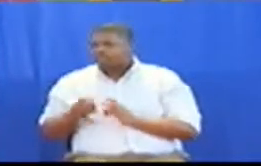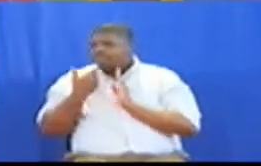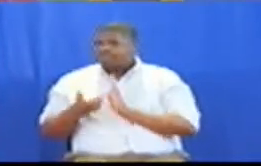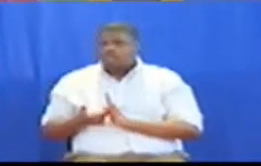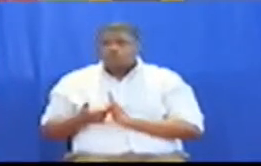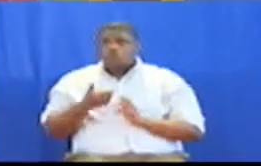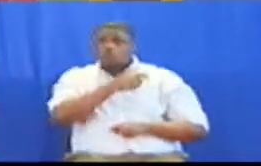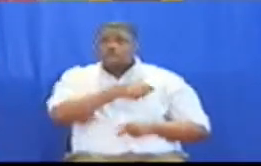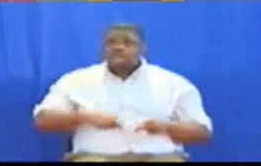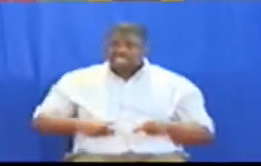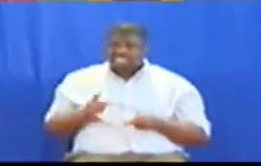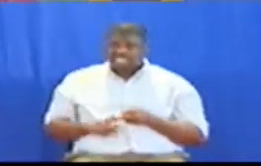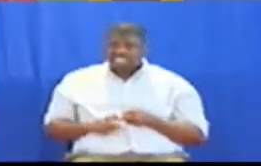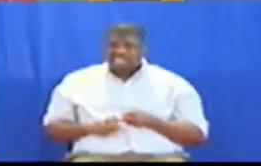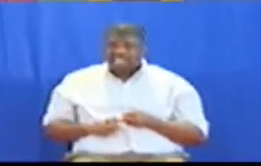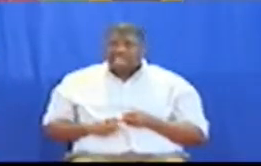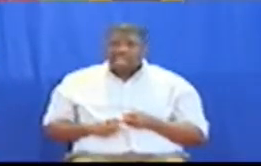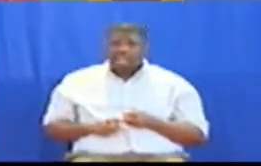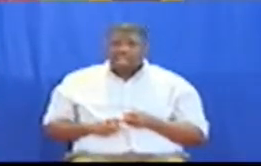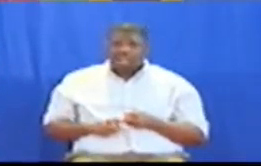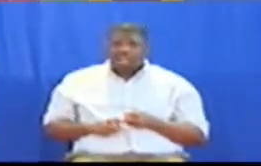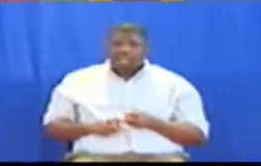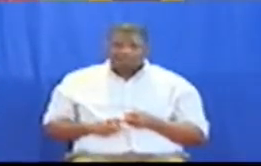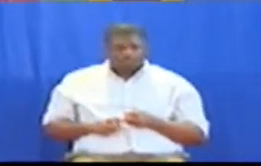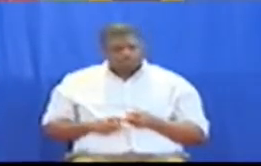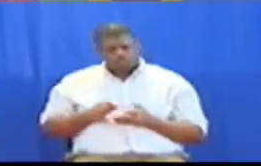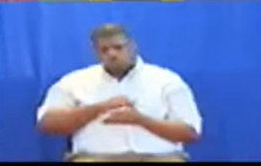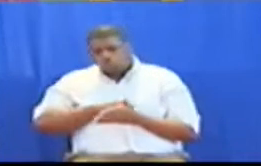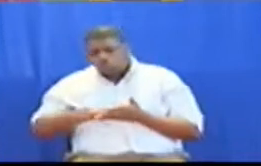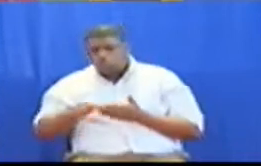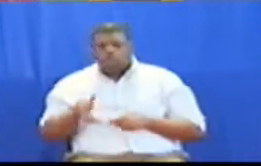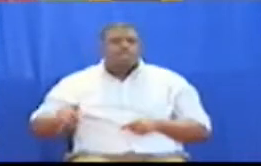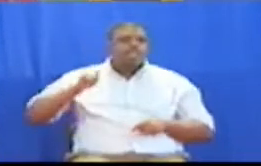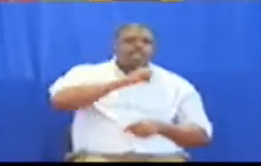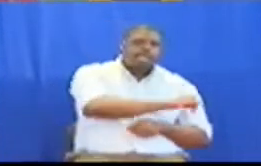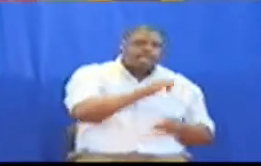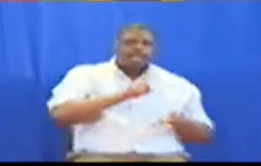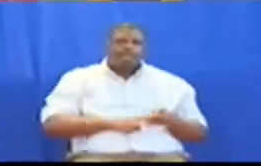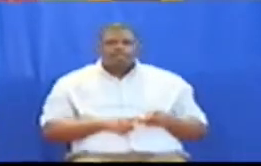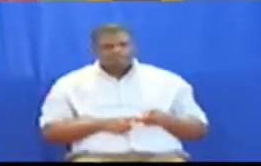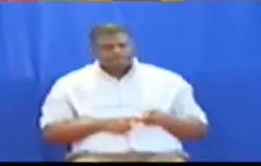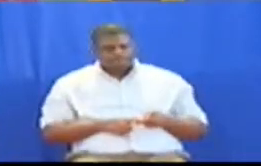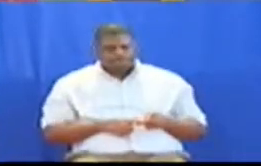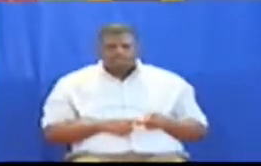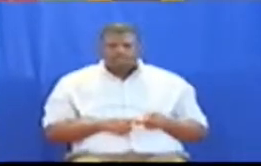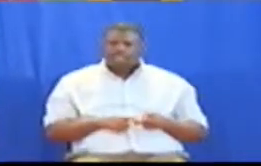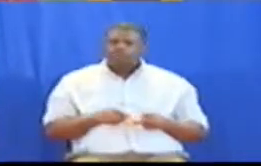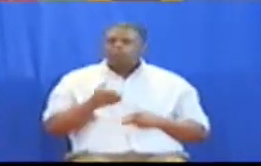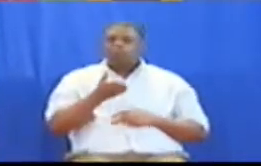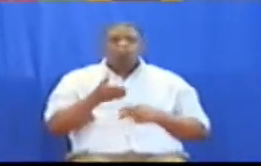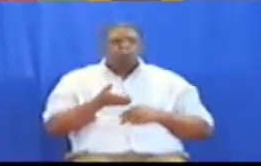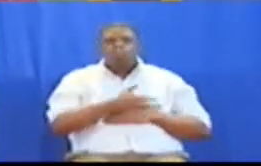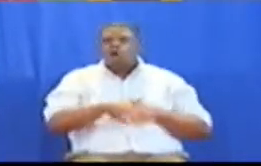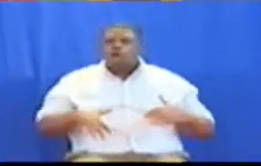rais asingeziba masikio. Tumenunua ndege, bwawa la kufua umeme, reli